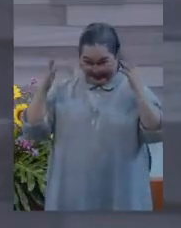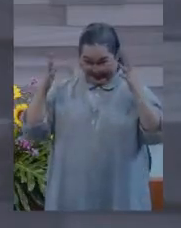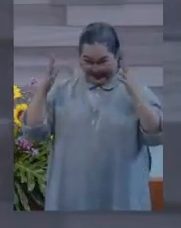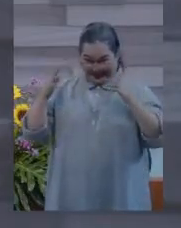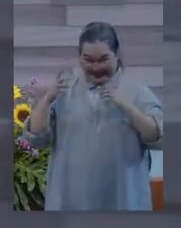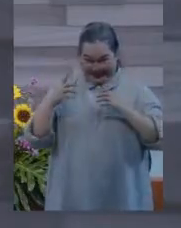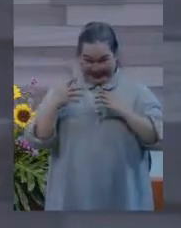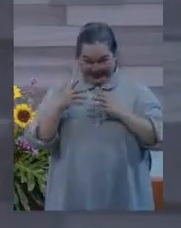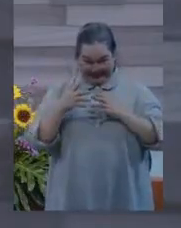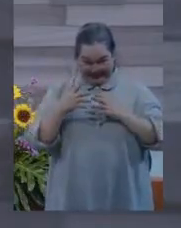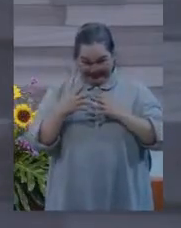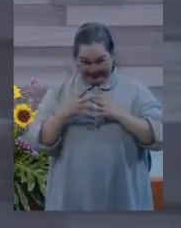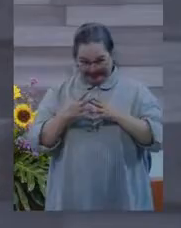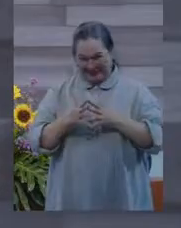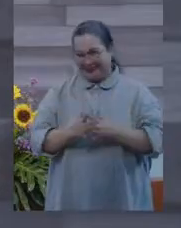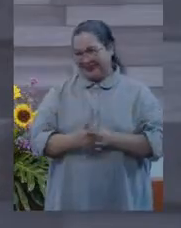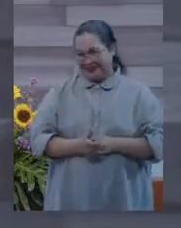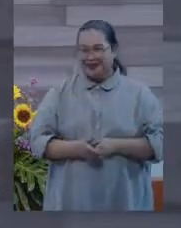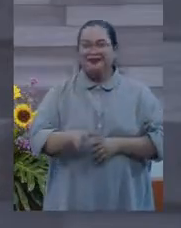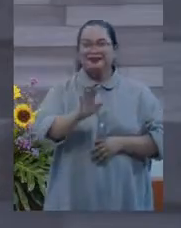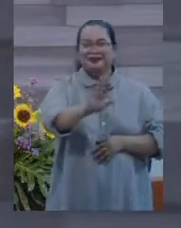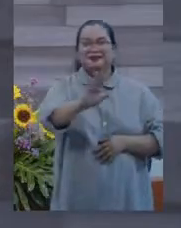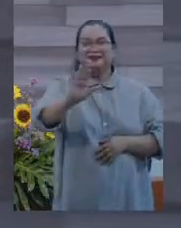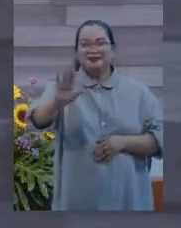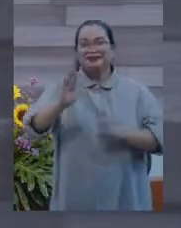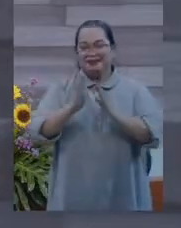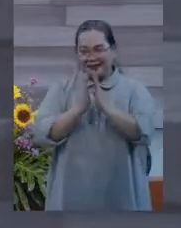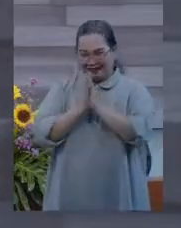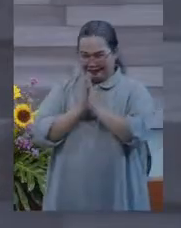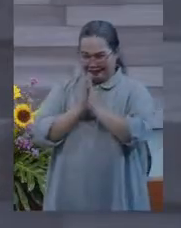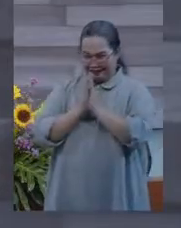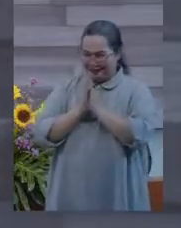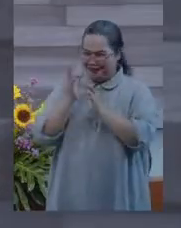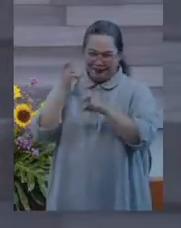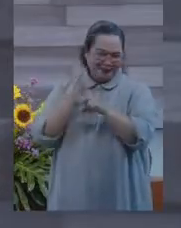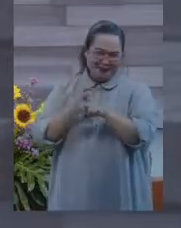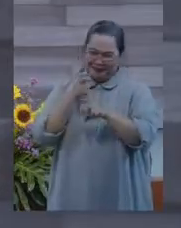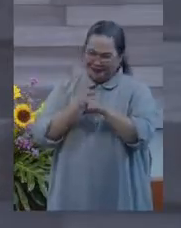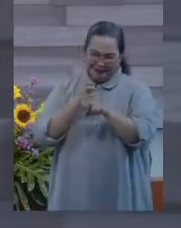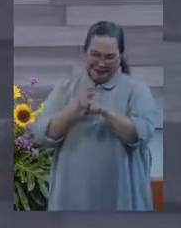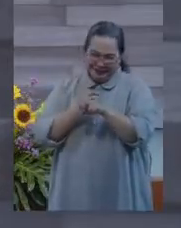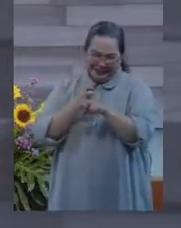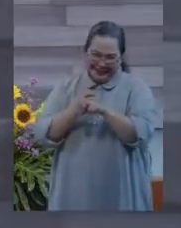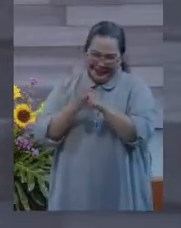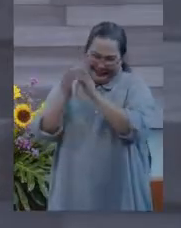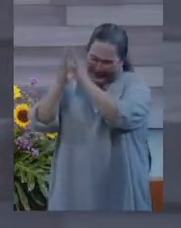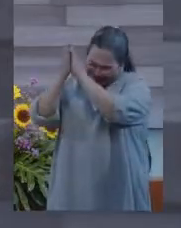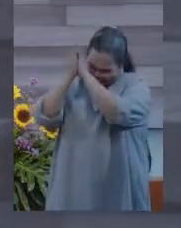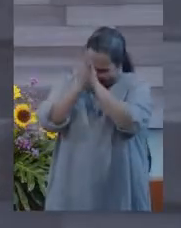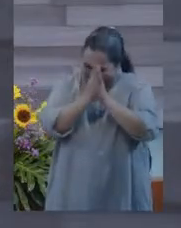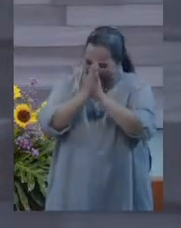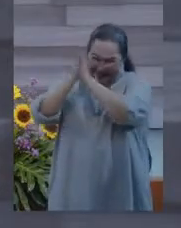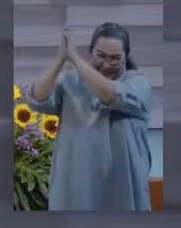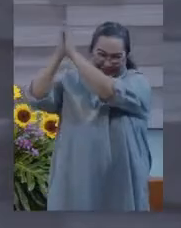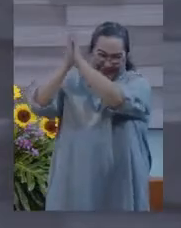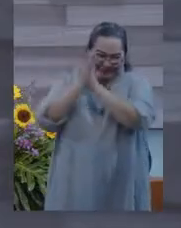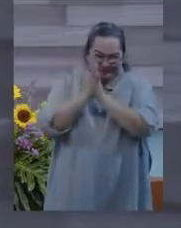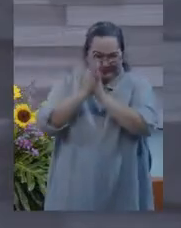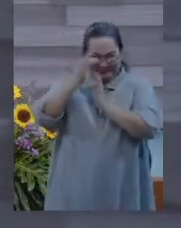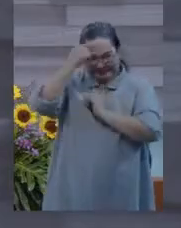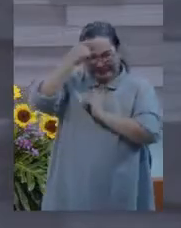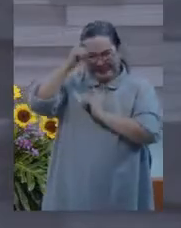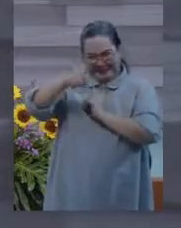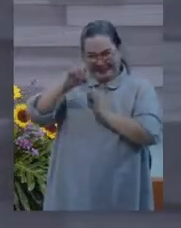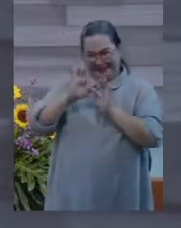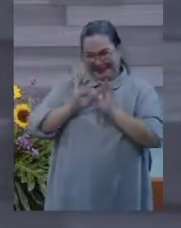At ang inyong mga dalangin, kanina, hirap na hirap kaming mamagitan sa inyo dahil